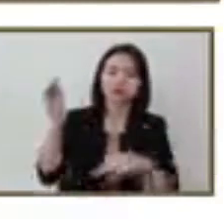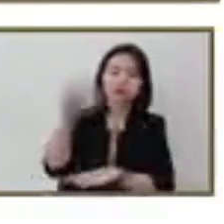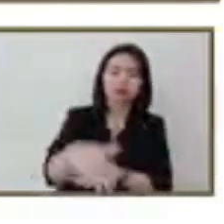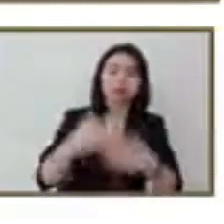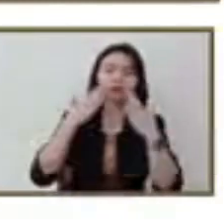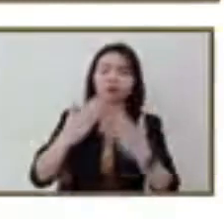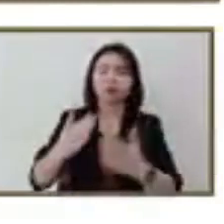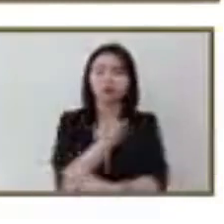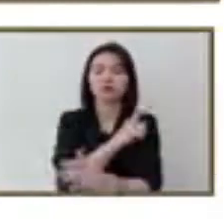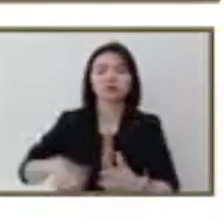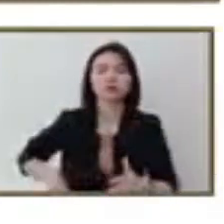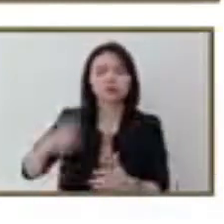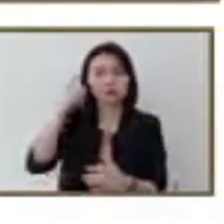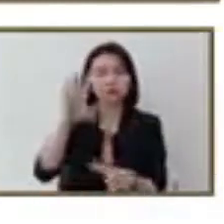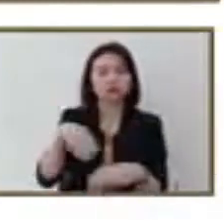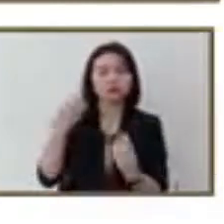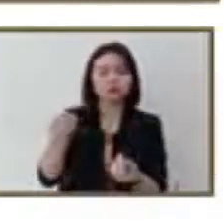pagkakataon na kayo po